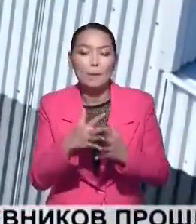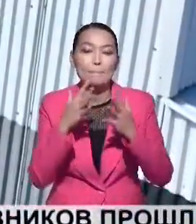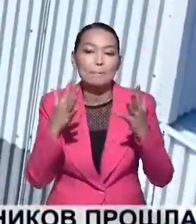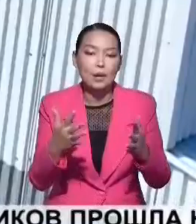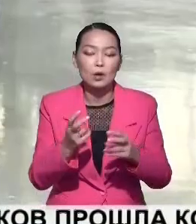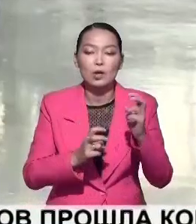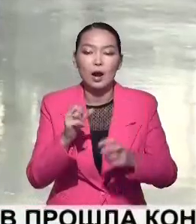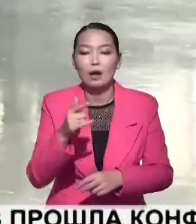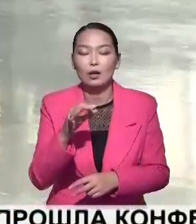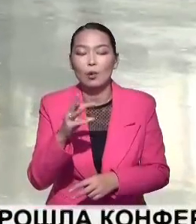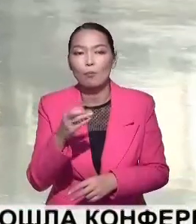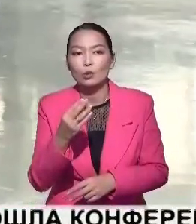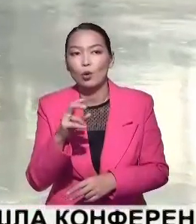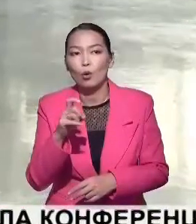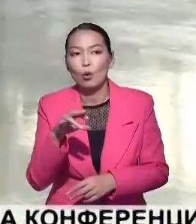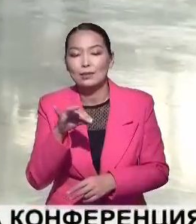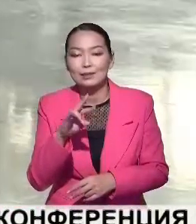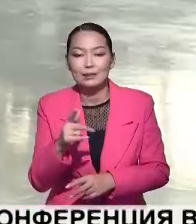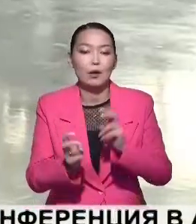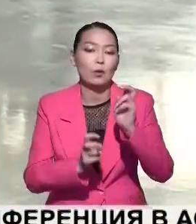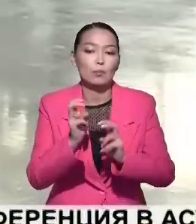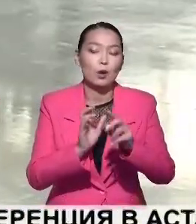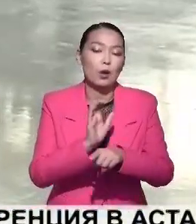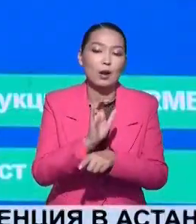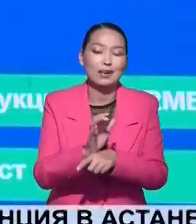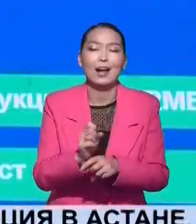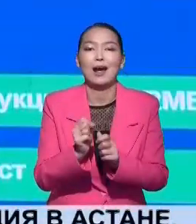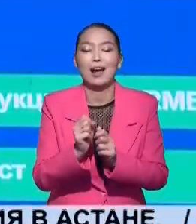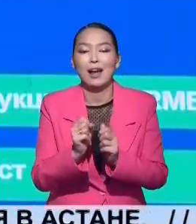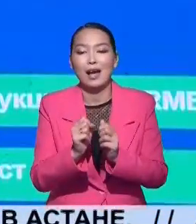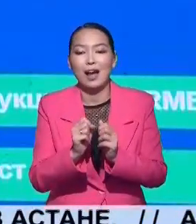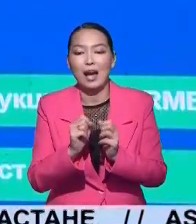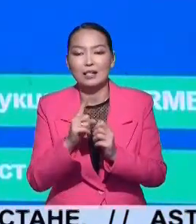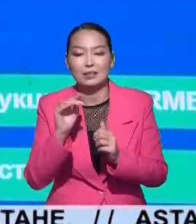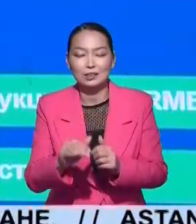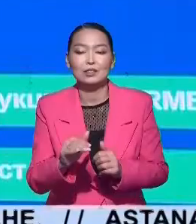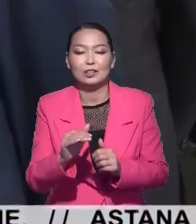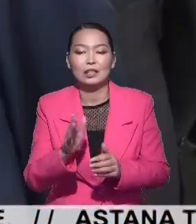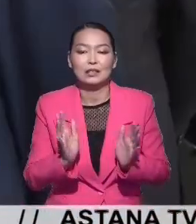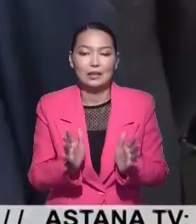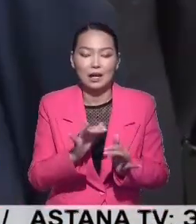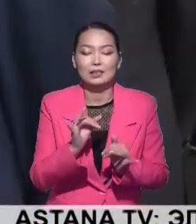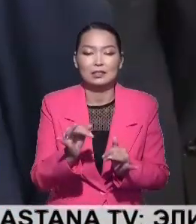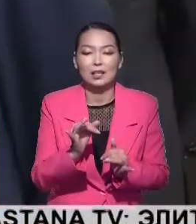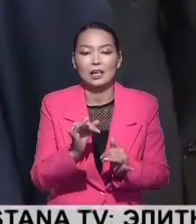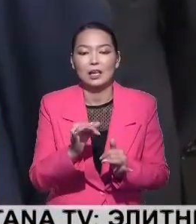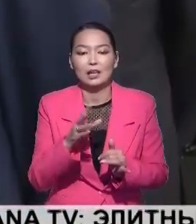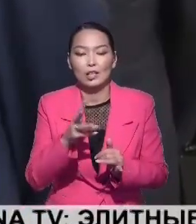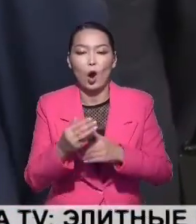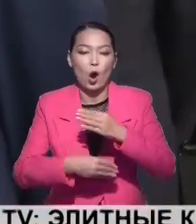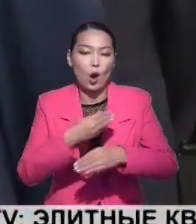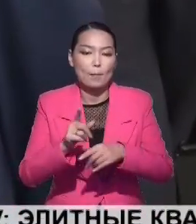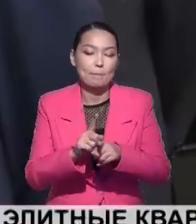центр «Агромашхолдинга». С начала года завод выпустил 1000 тракторов и 300 комбайнов. Глава государства встретился с трудовым коллективом и